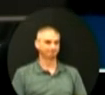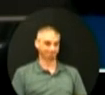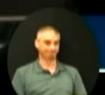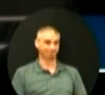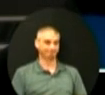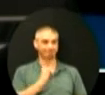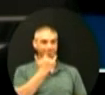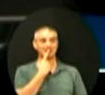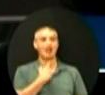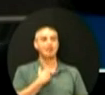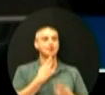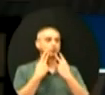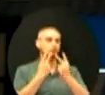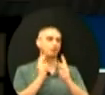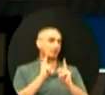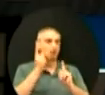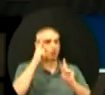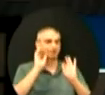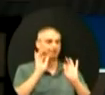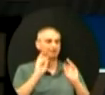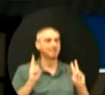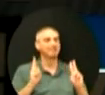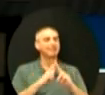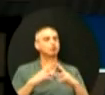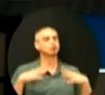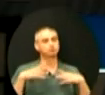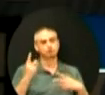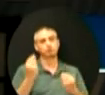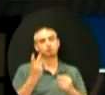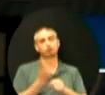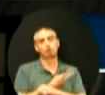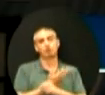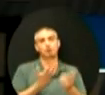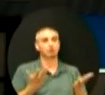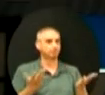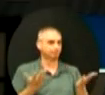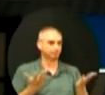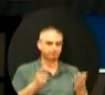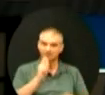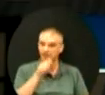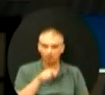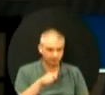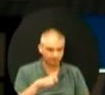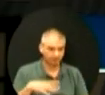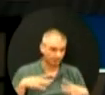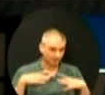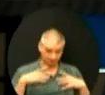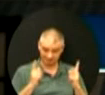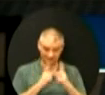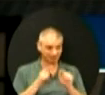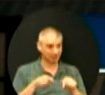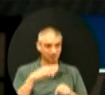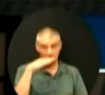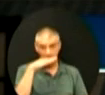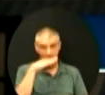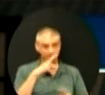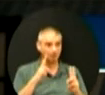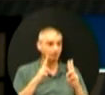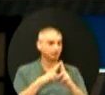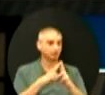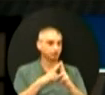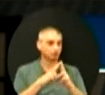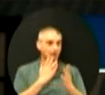אמר לנו את התשובה הבלתי סבירה, כינוס פגרה הוא עניין שבשגרה. עכשיו, הכנסת בפגרה הקצרה הזאת של פסח